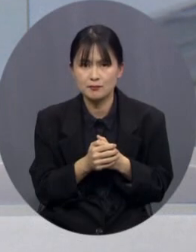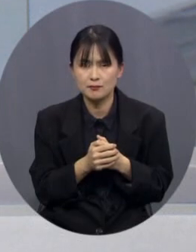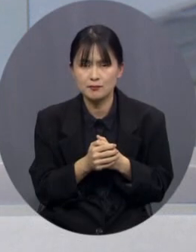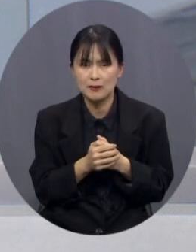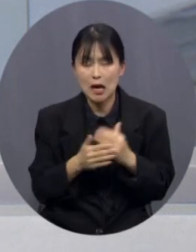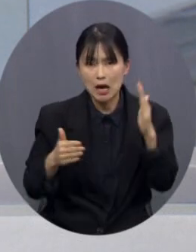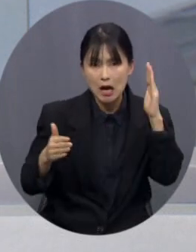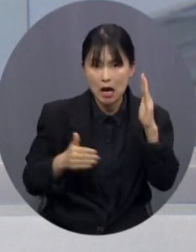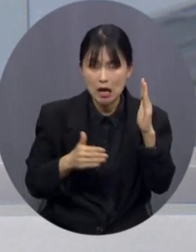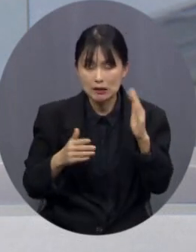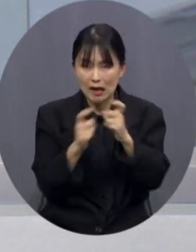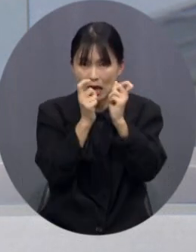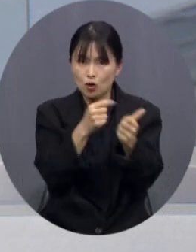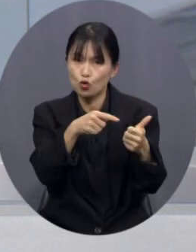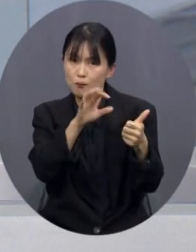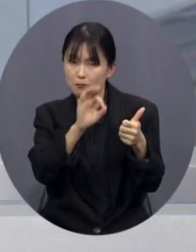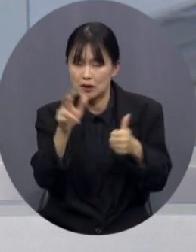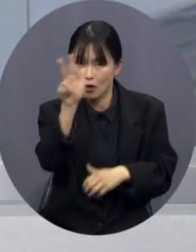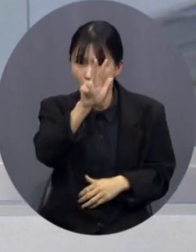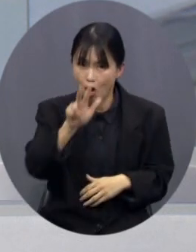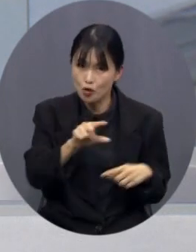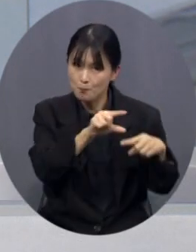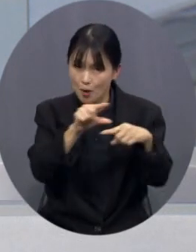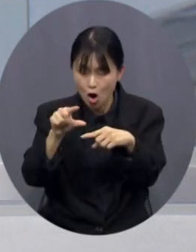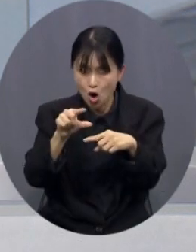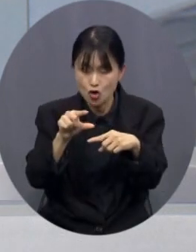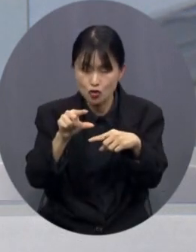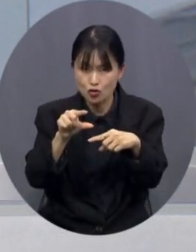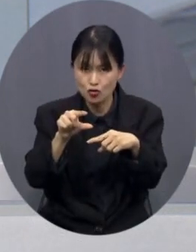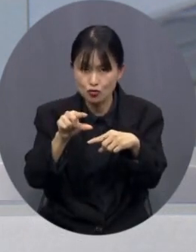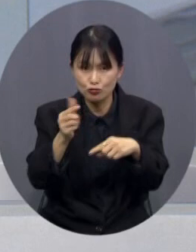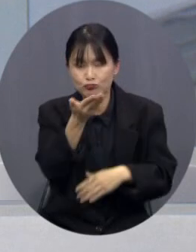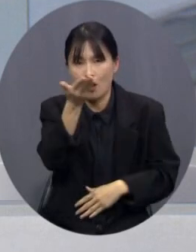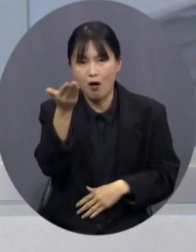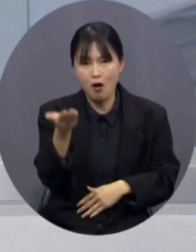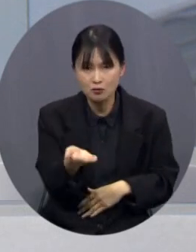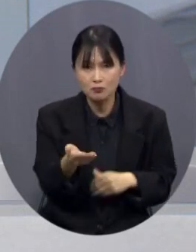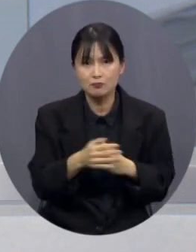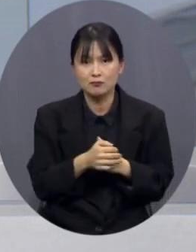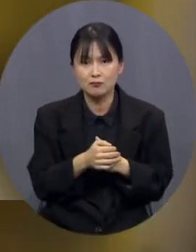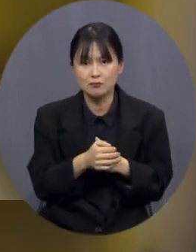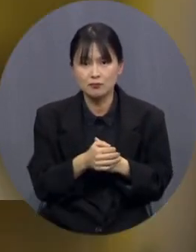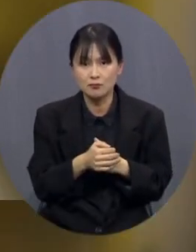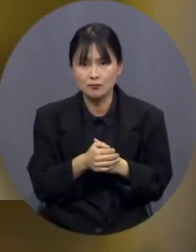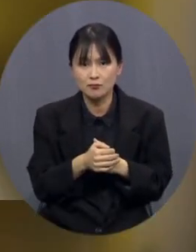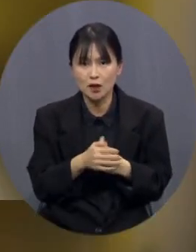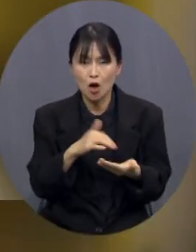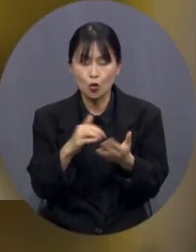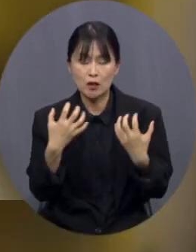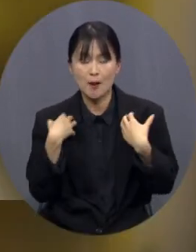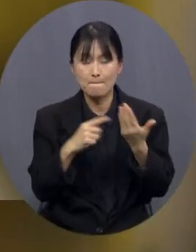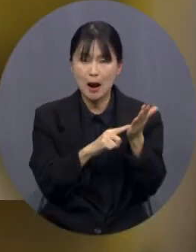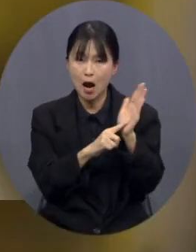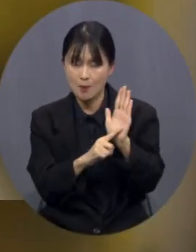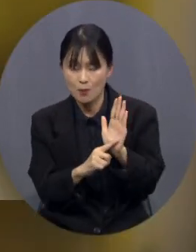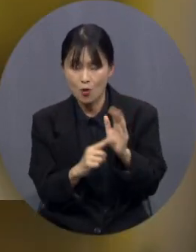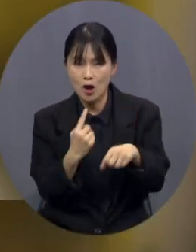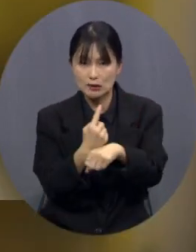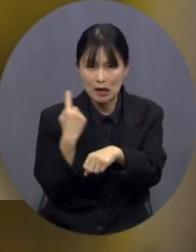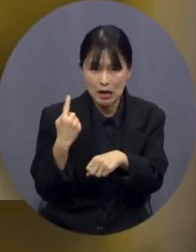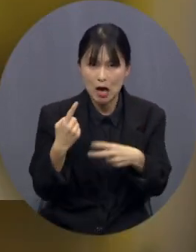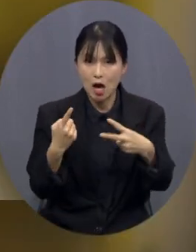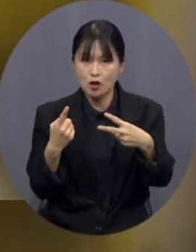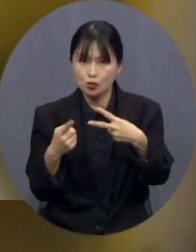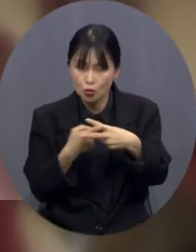제주 학생들의 사교육비가 전국 평균보다 낮은 것으로 나타났습니다 통계청이 발표한 지난해 초중고